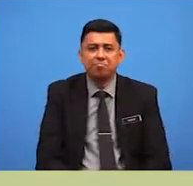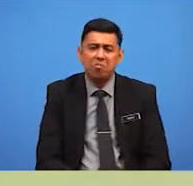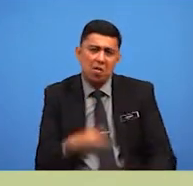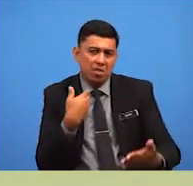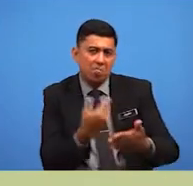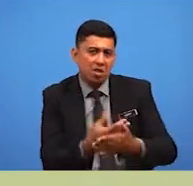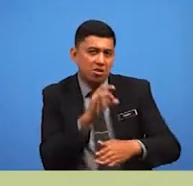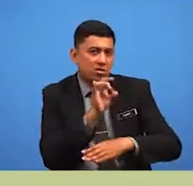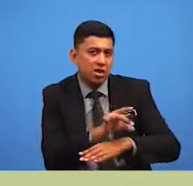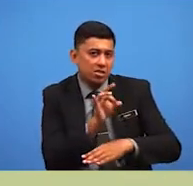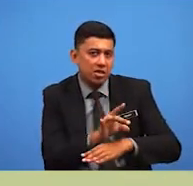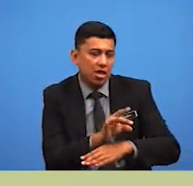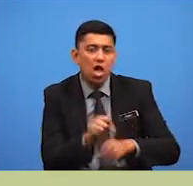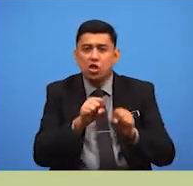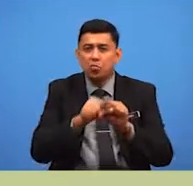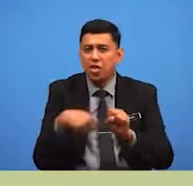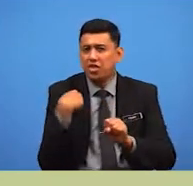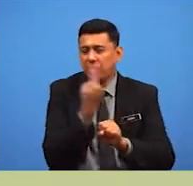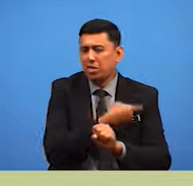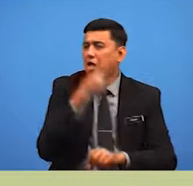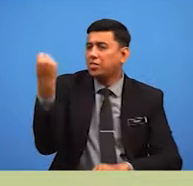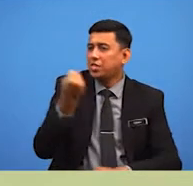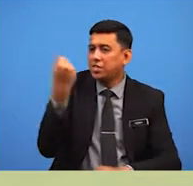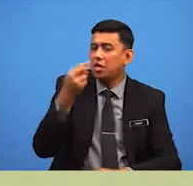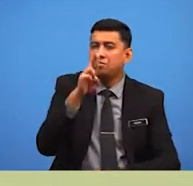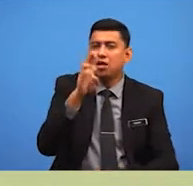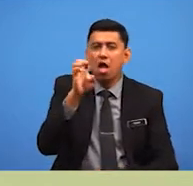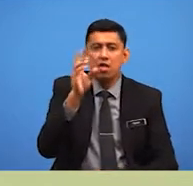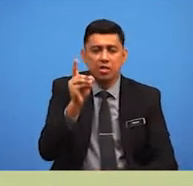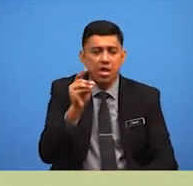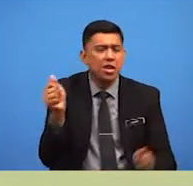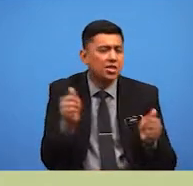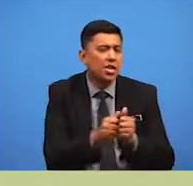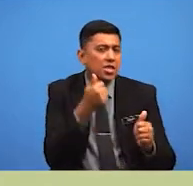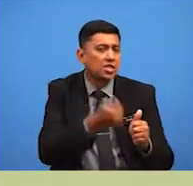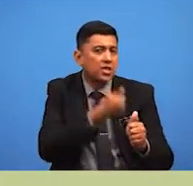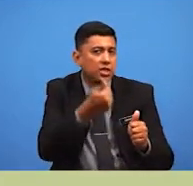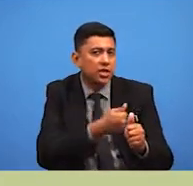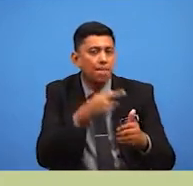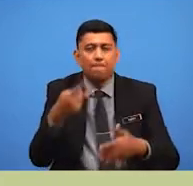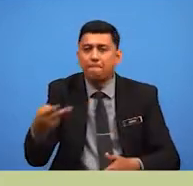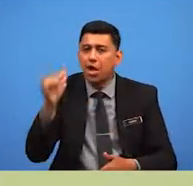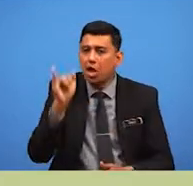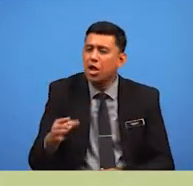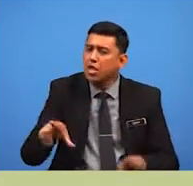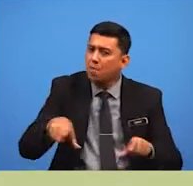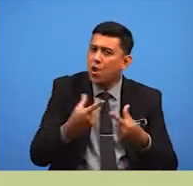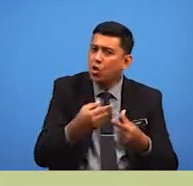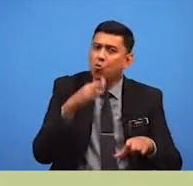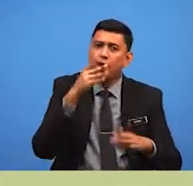nasihat supaya kita sentiasa reda dengan setiap perkara yang berlaku kepada diri